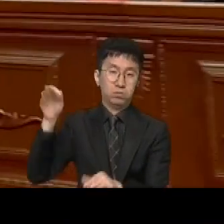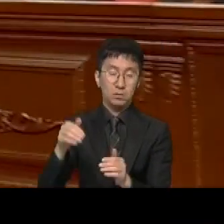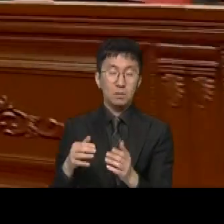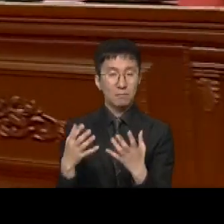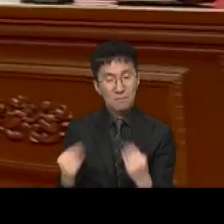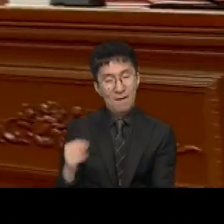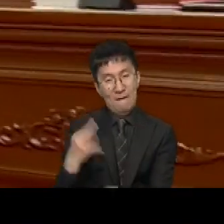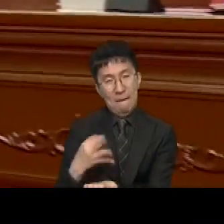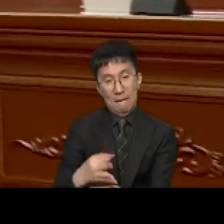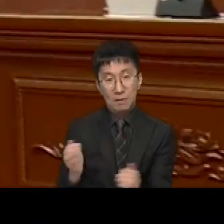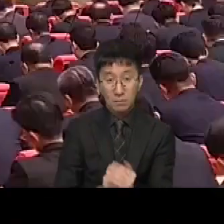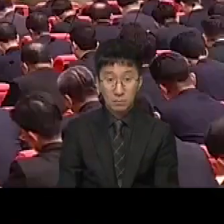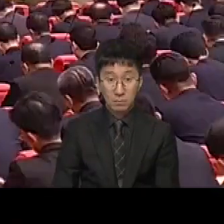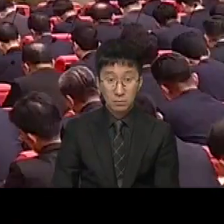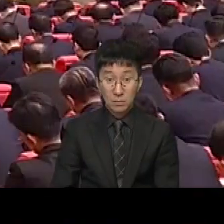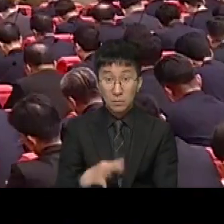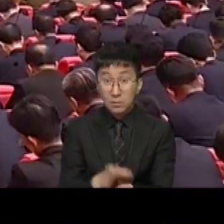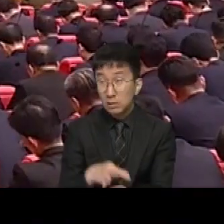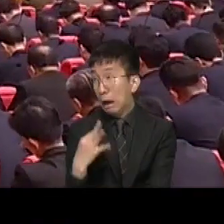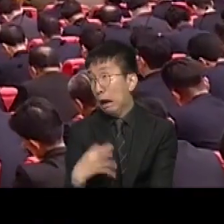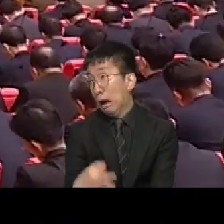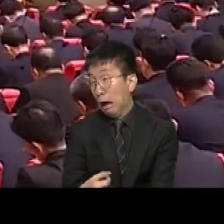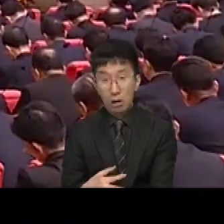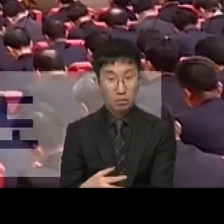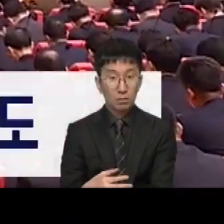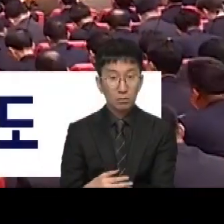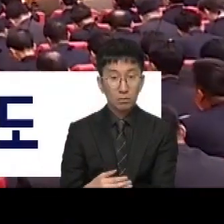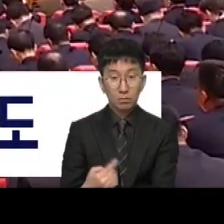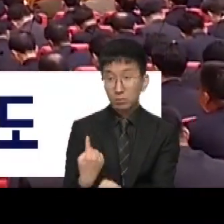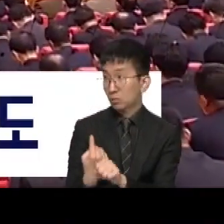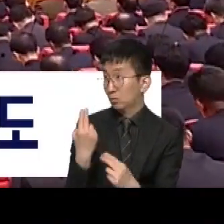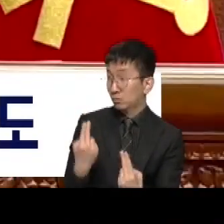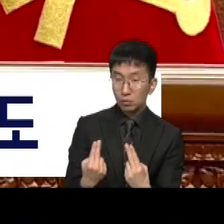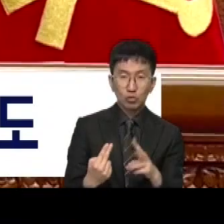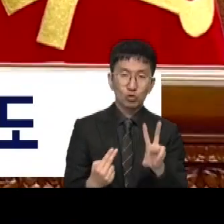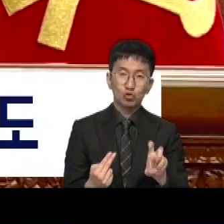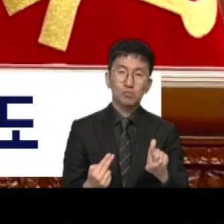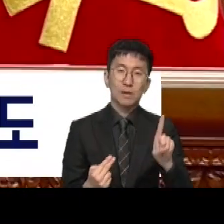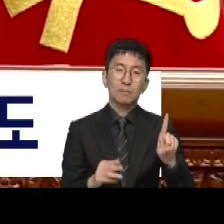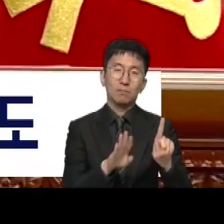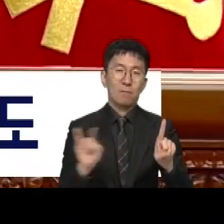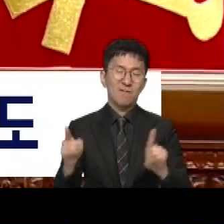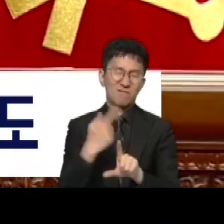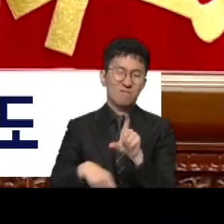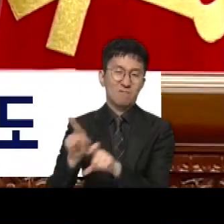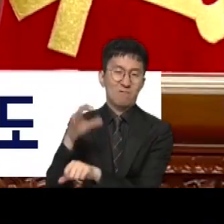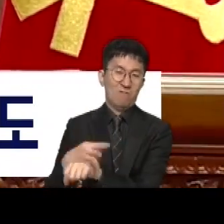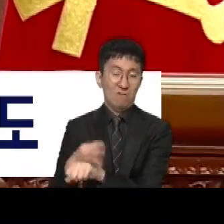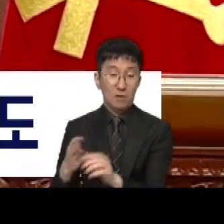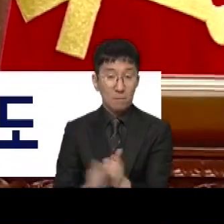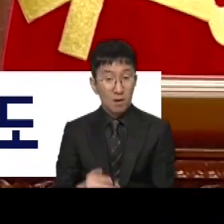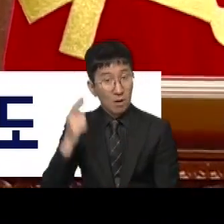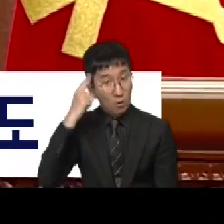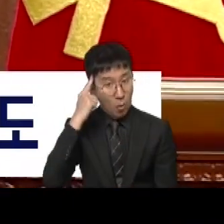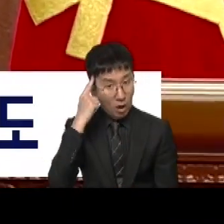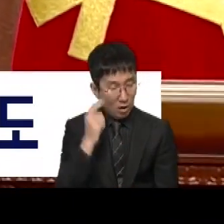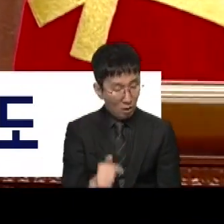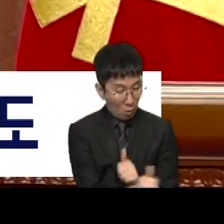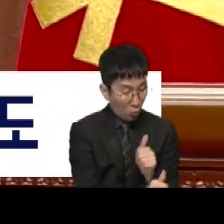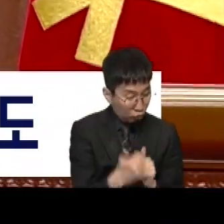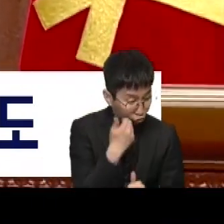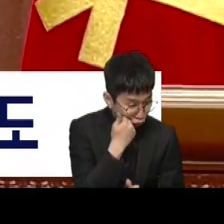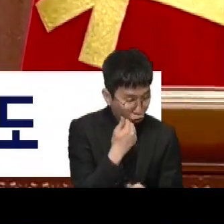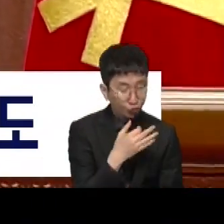수입액이 지난해보다 21배나 급증했는데 핵심 지지 기반인 엘리트 계층에게 선물을 주고 충성을 유도하는